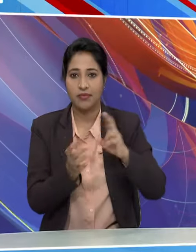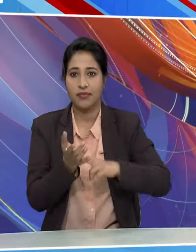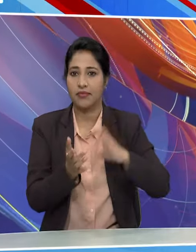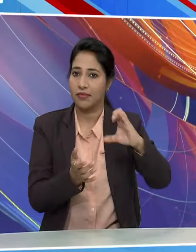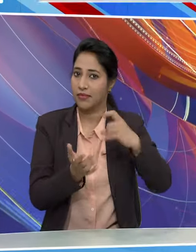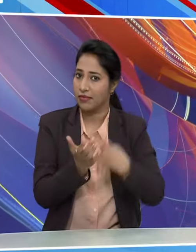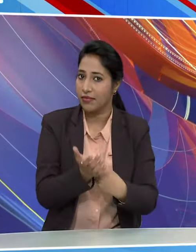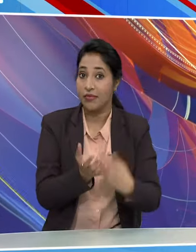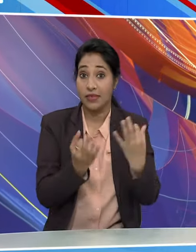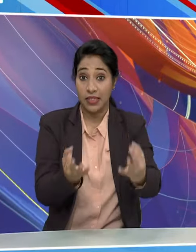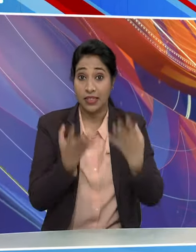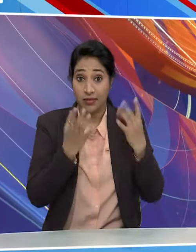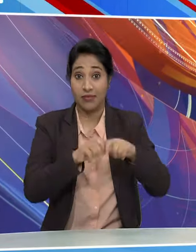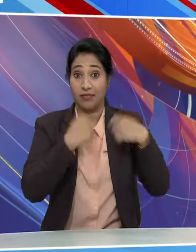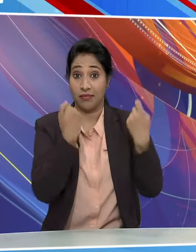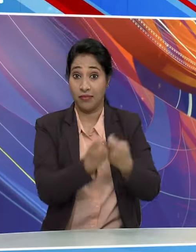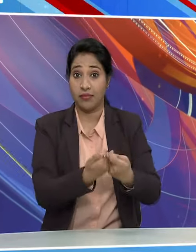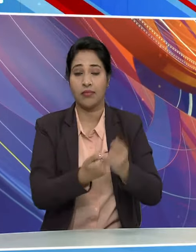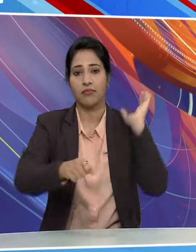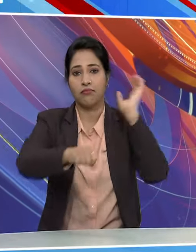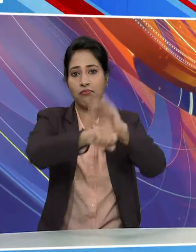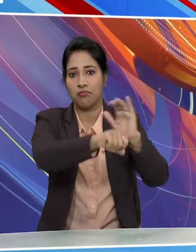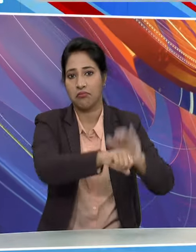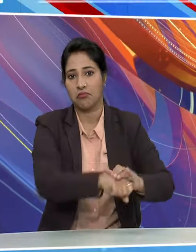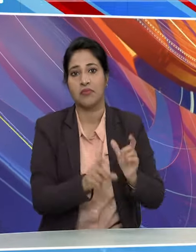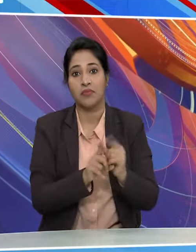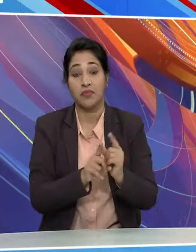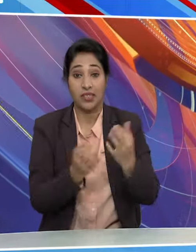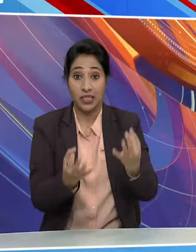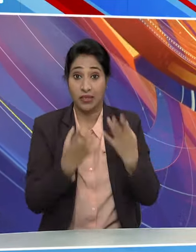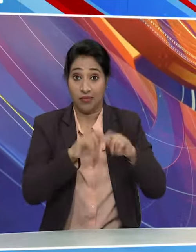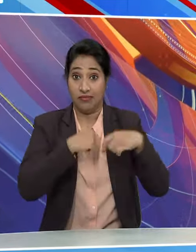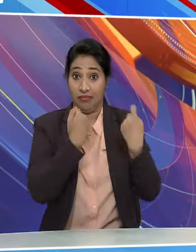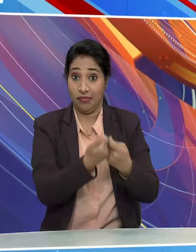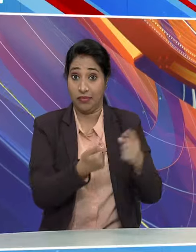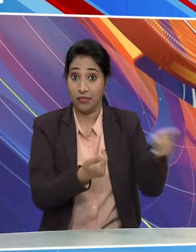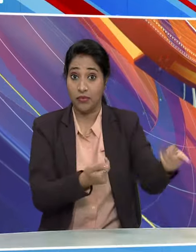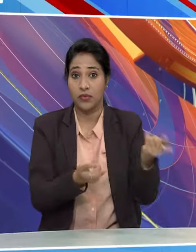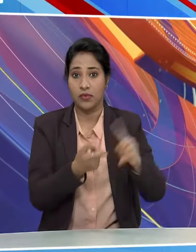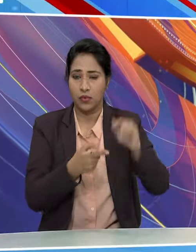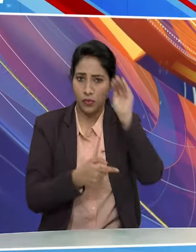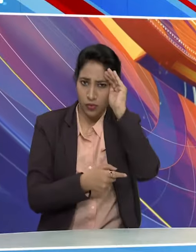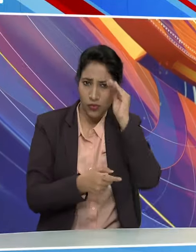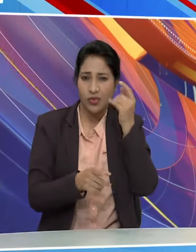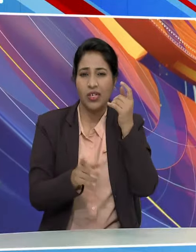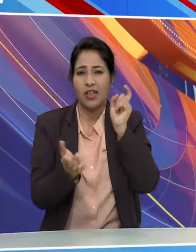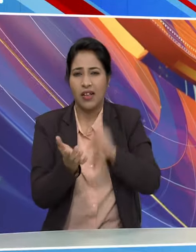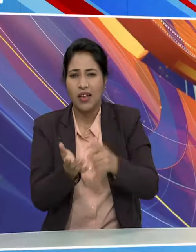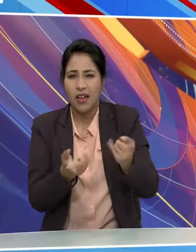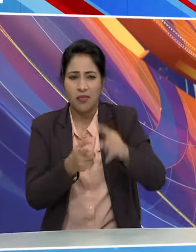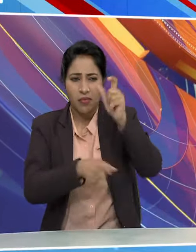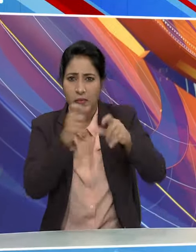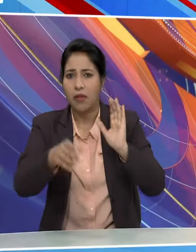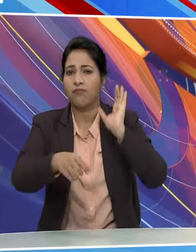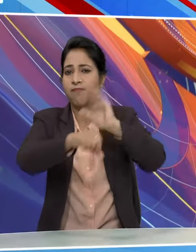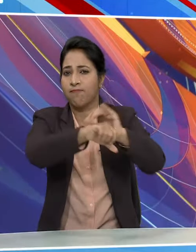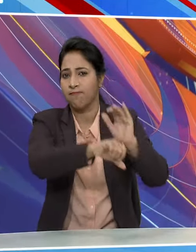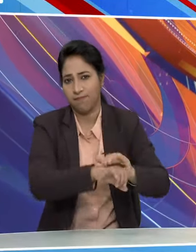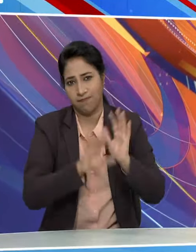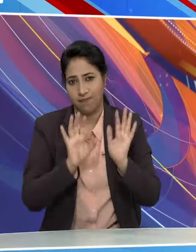एनसीआर में स्पेशल सेल की टीम ने छापेमारी की है। स्पेशल सेल की टीम ने न्यूज क्लिक के परिसरों पर छापा मारा